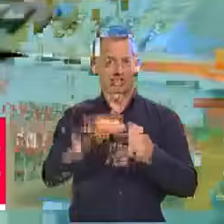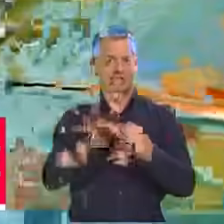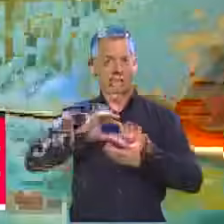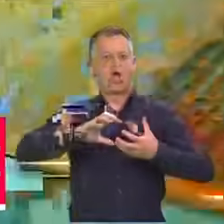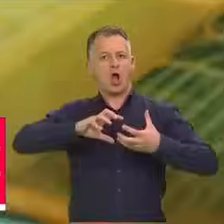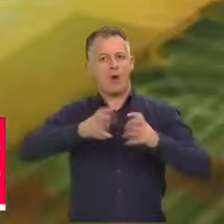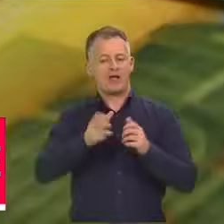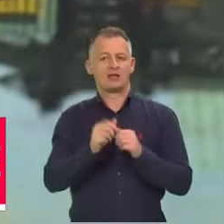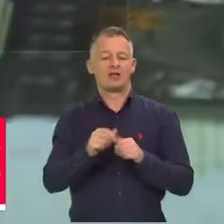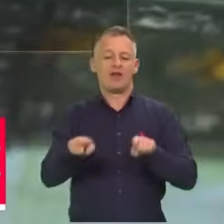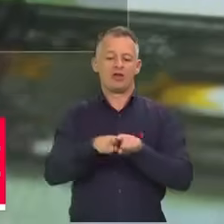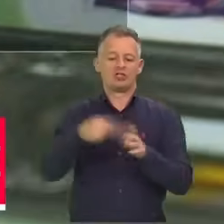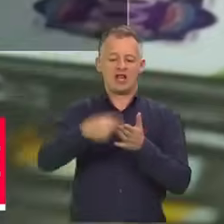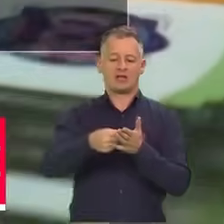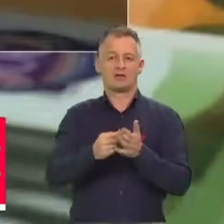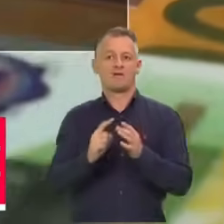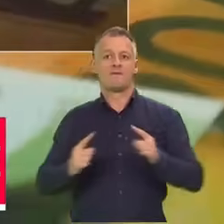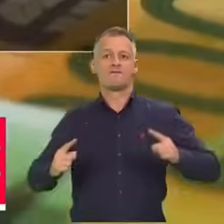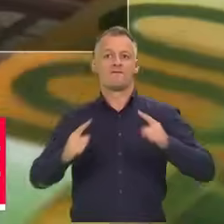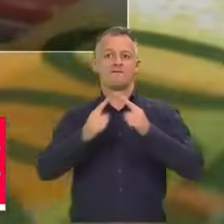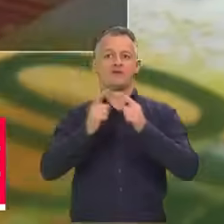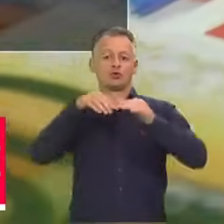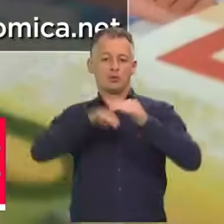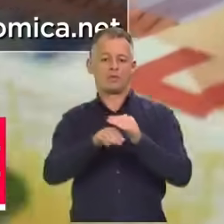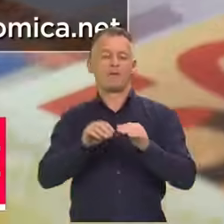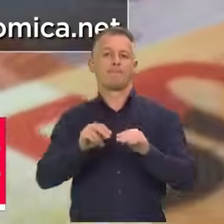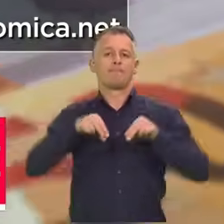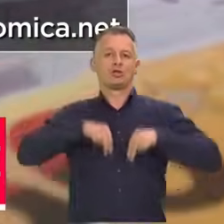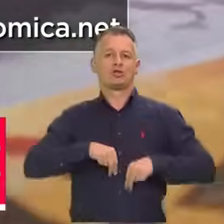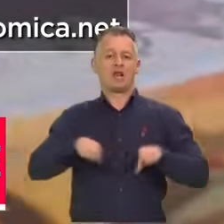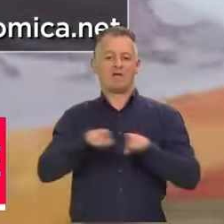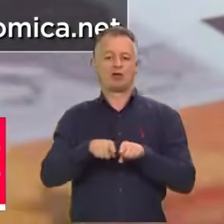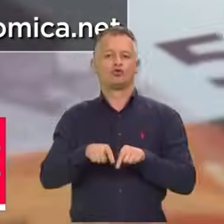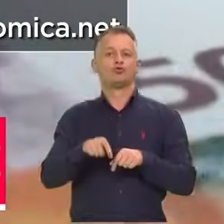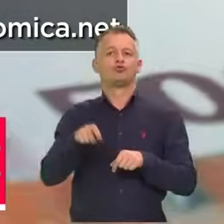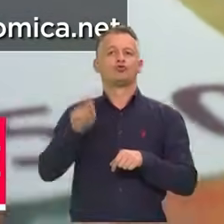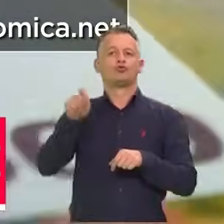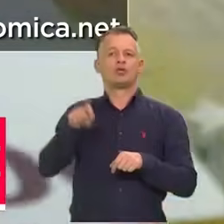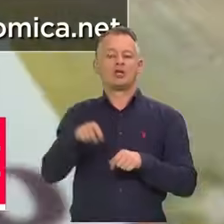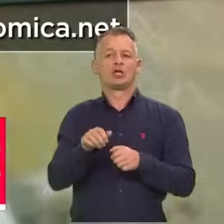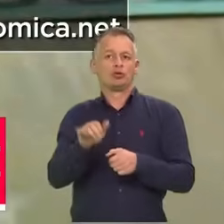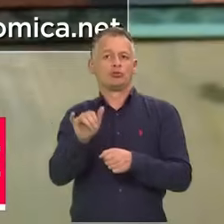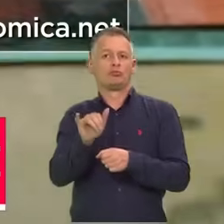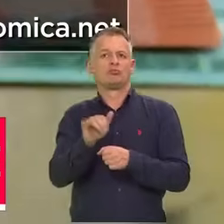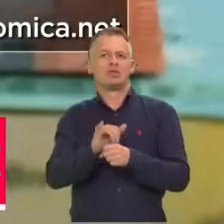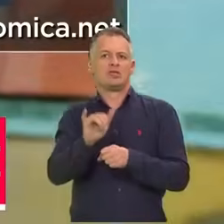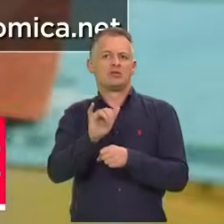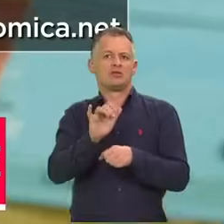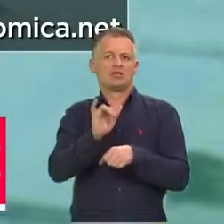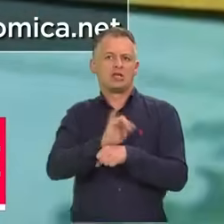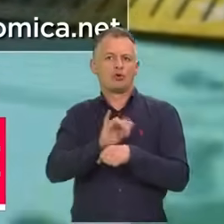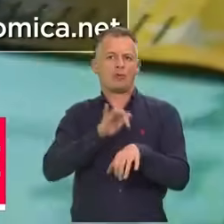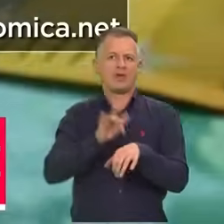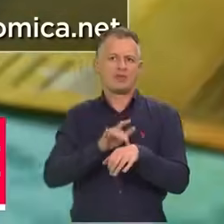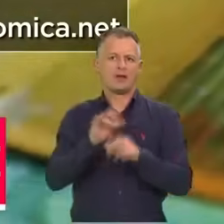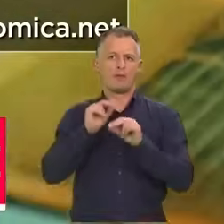nivelul salarial. În vârful piramidei sub președinte sunt profesii precum cea de judecător, director medical, profesor universitar, procuror general